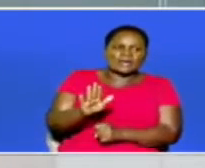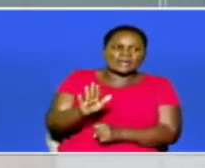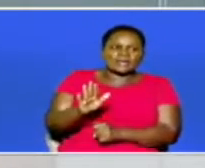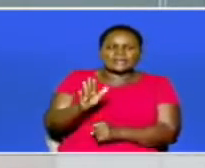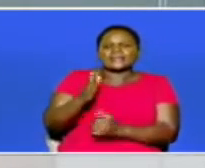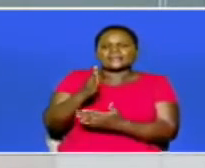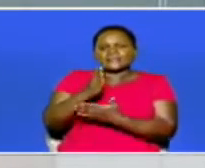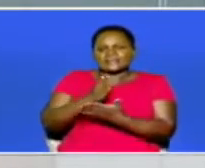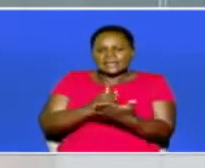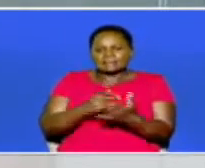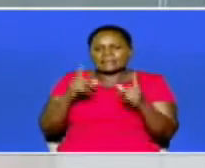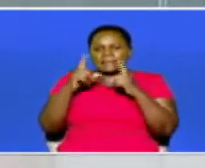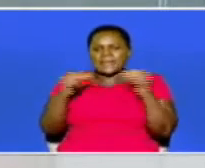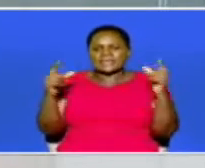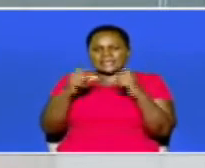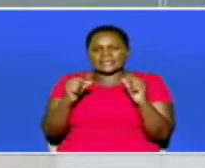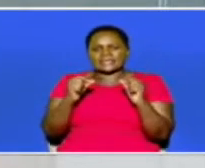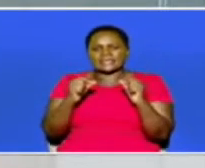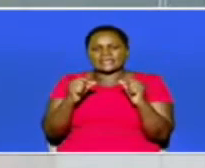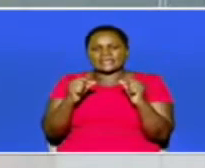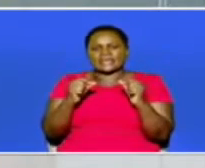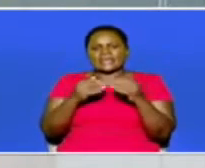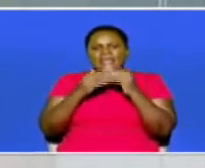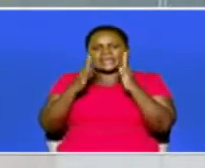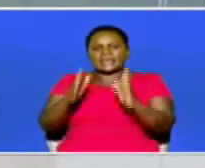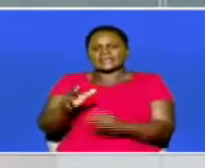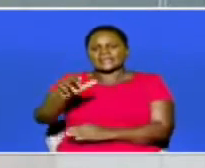Naona bado mnatuma jumbe zenu. Tupate